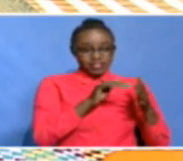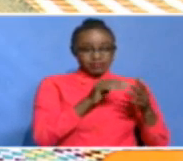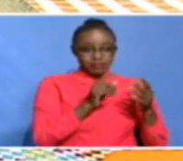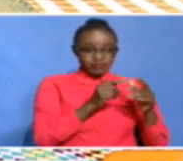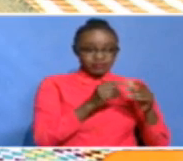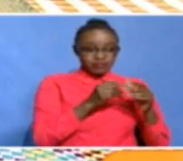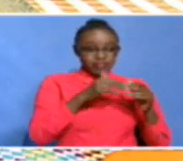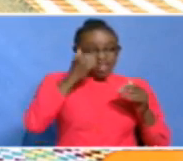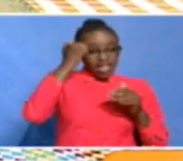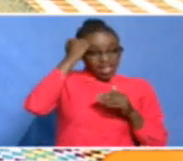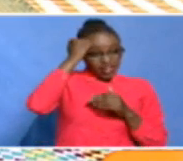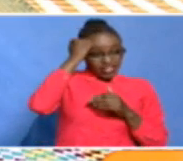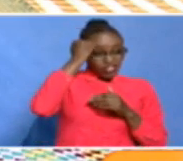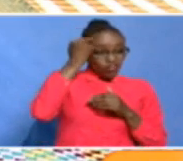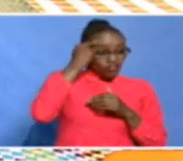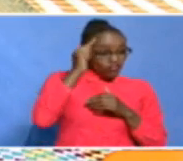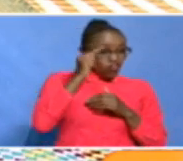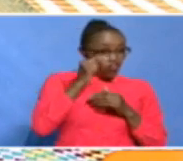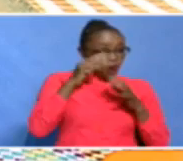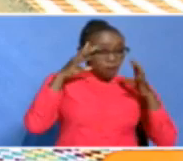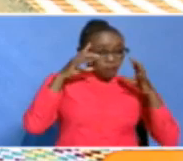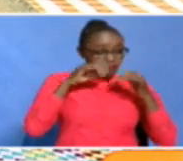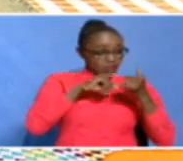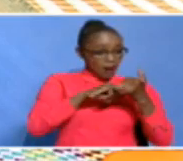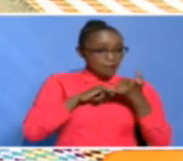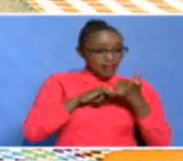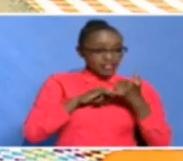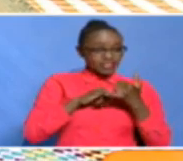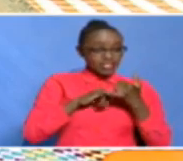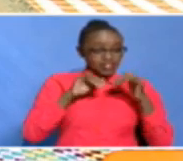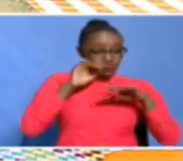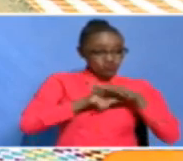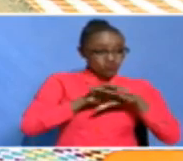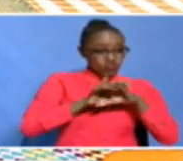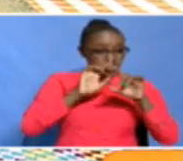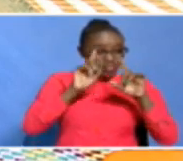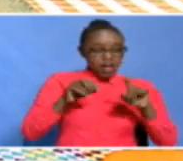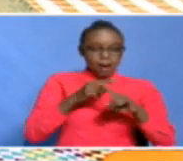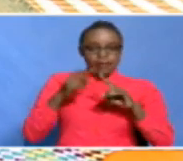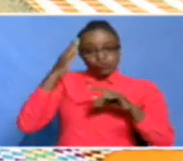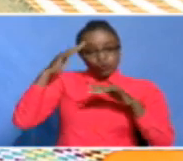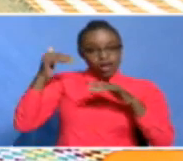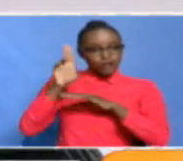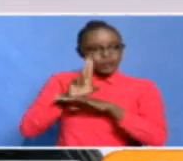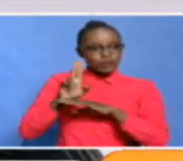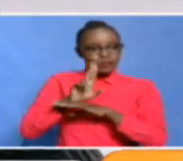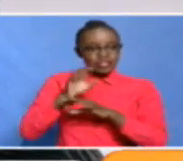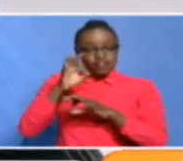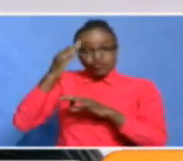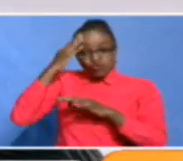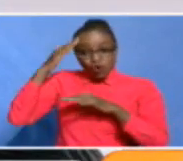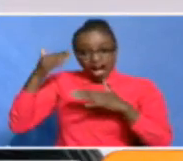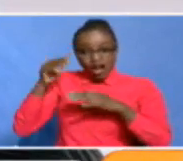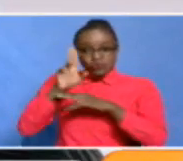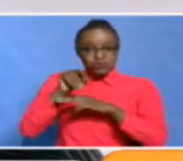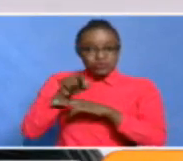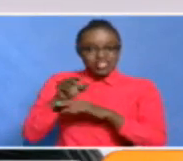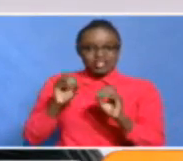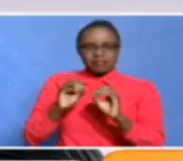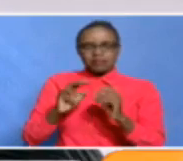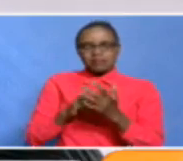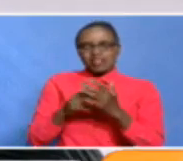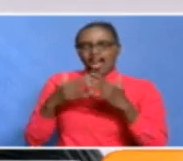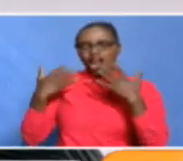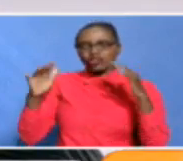wanandoa ni akiba nzuri. Ni akiba nzuri tena sana. Lakini mjue kuitumia. Msipojua kuitumia itakuwa ni